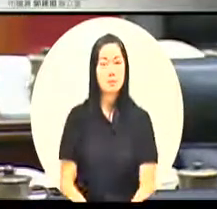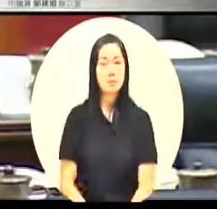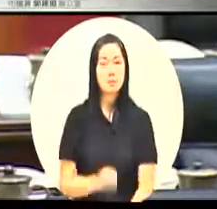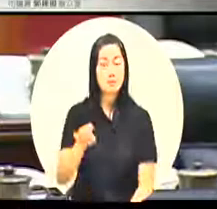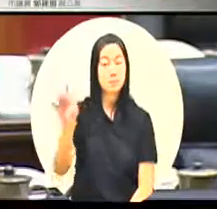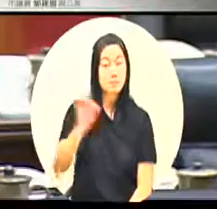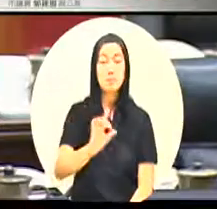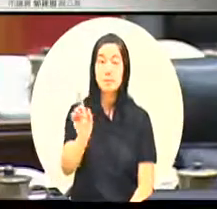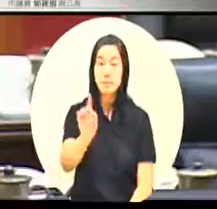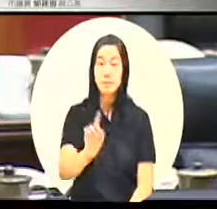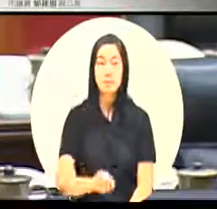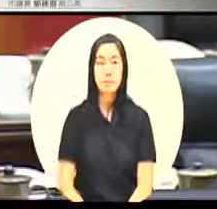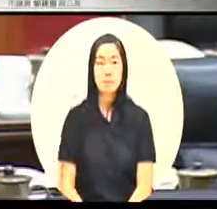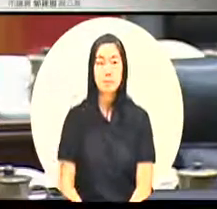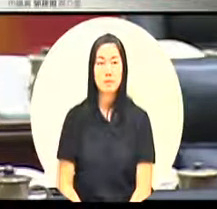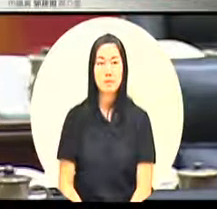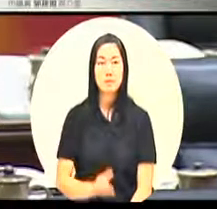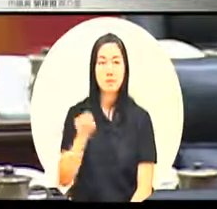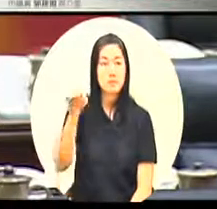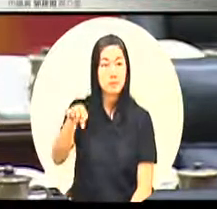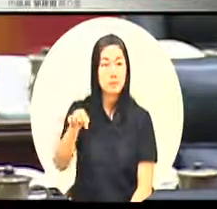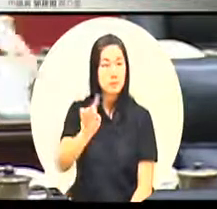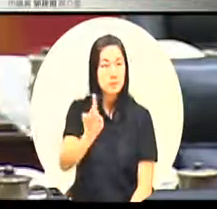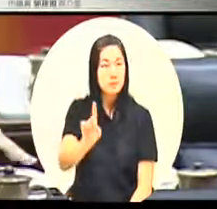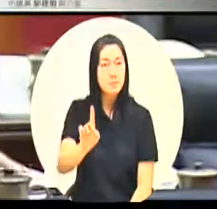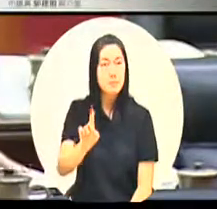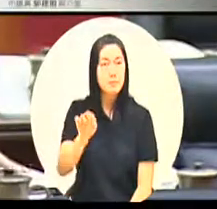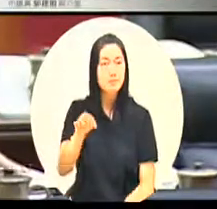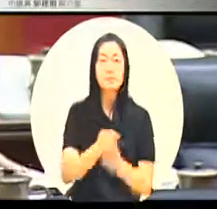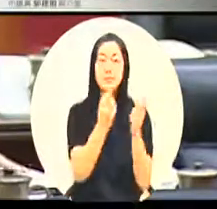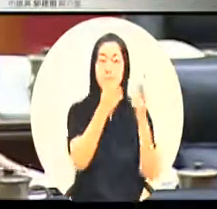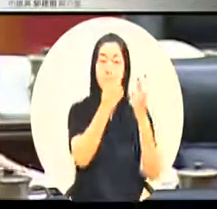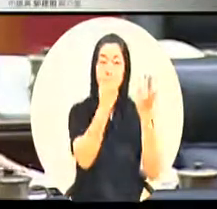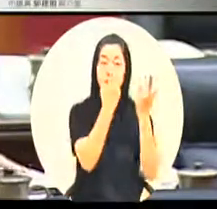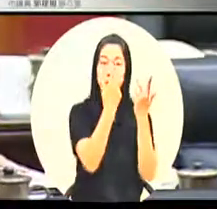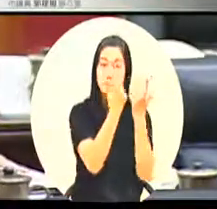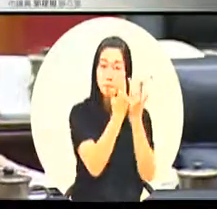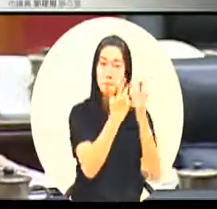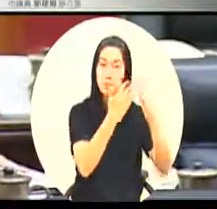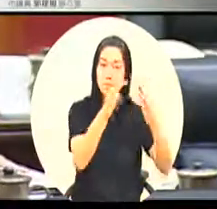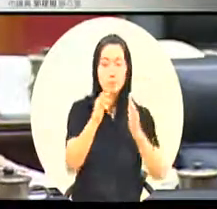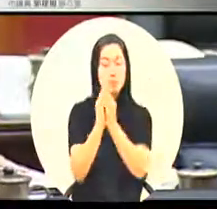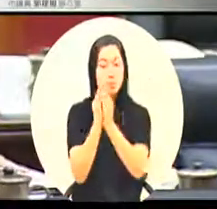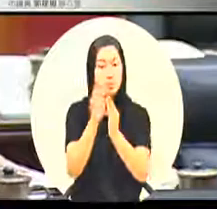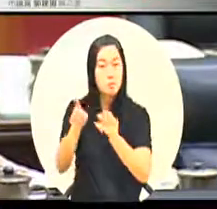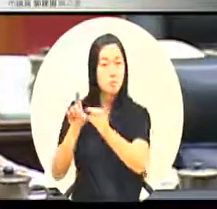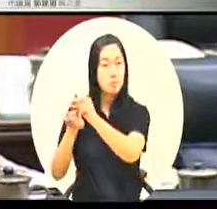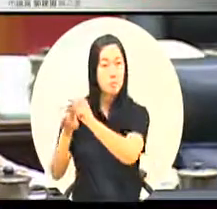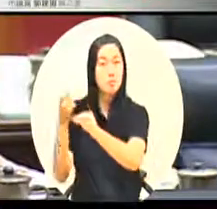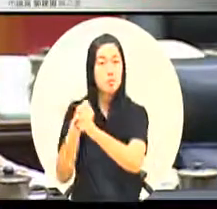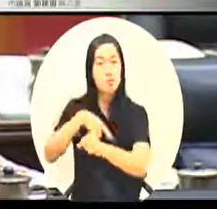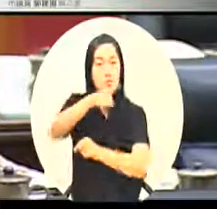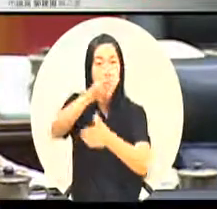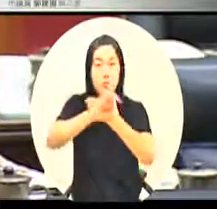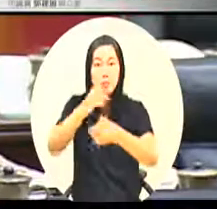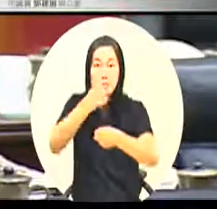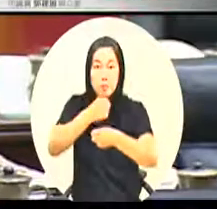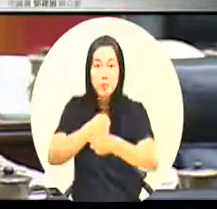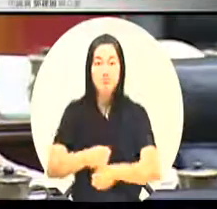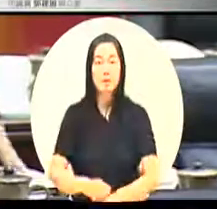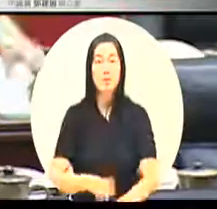过什么气作，新北市、甲桃园、甲台中拢去绑气作，去产地绑气